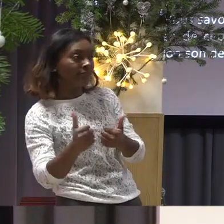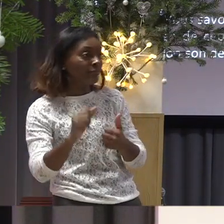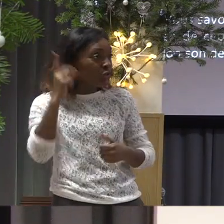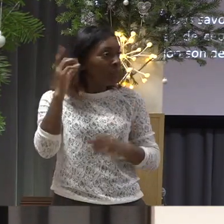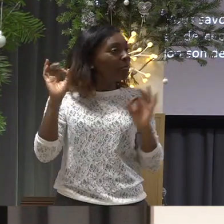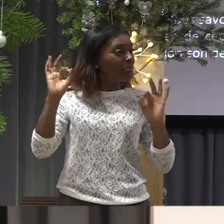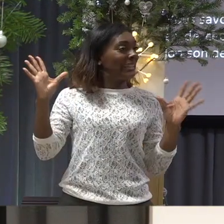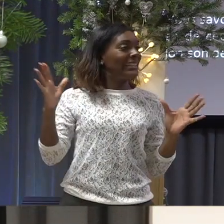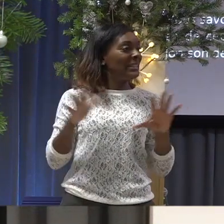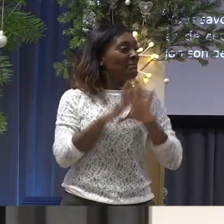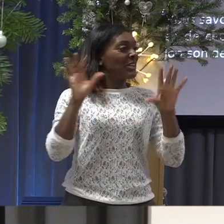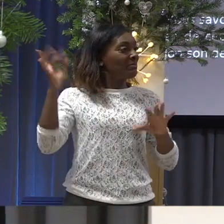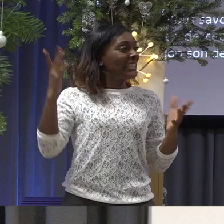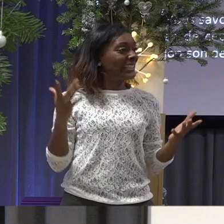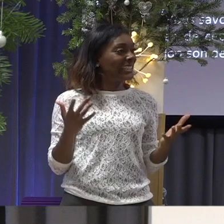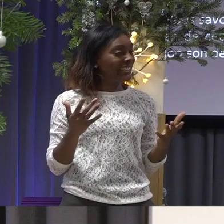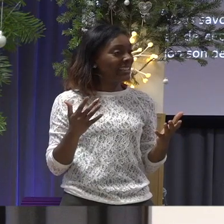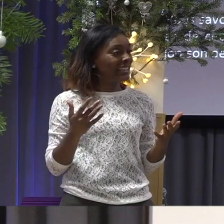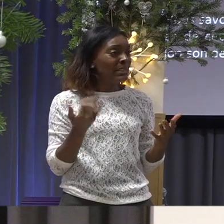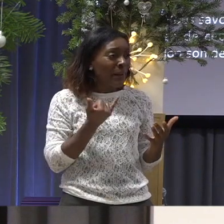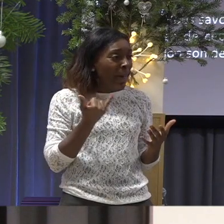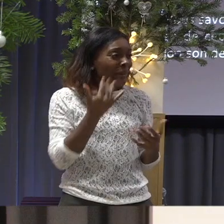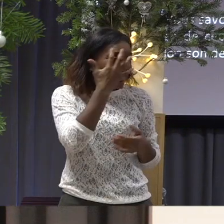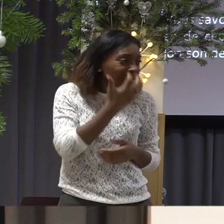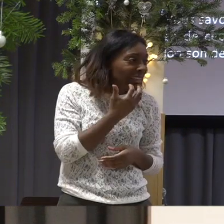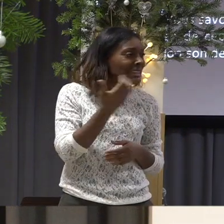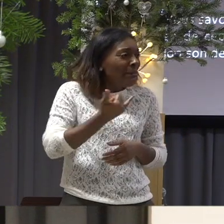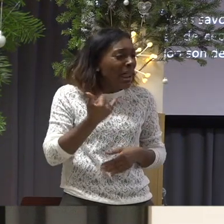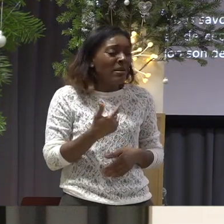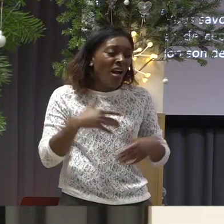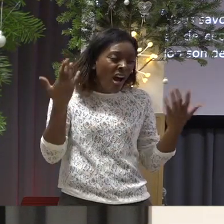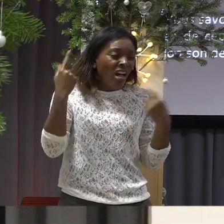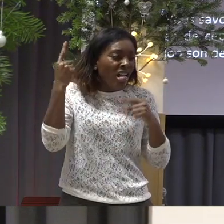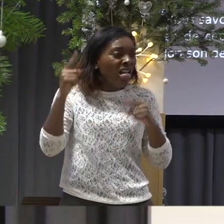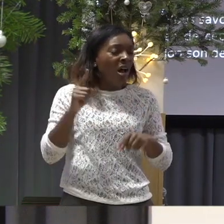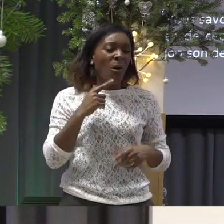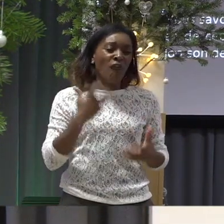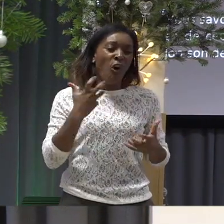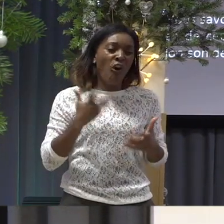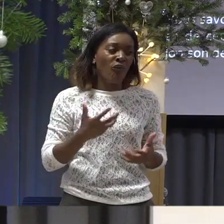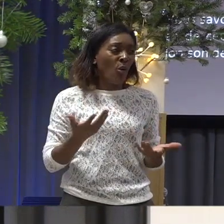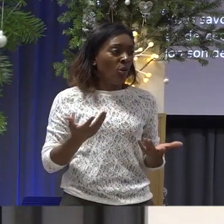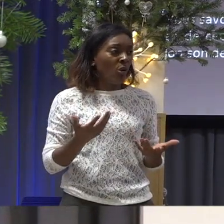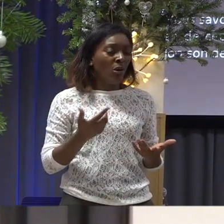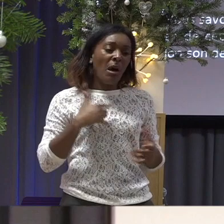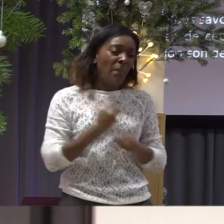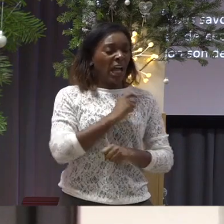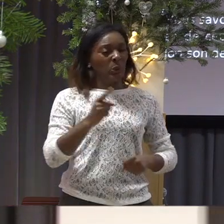ne sois pas dans cette détresse parce que tu n'as pas obtenu ce que tu voulais obtenir cette année.